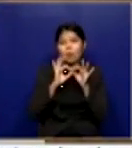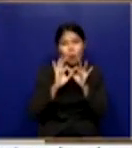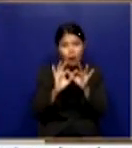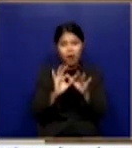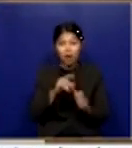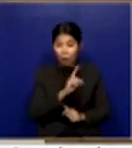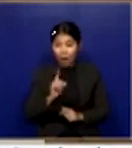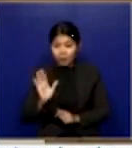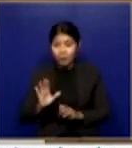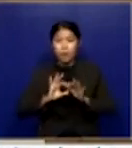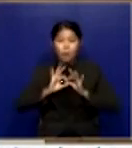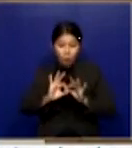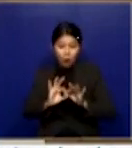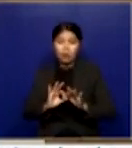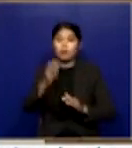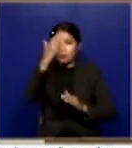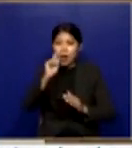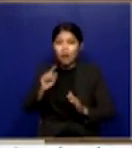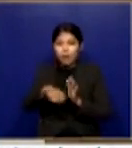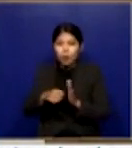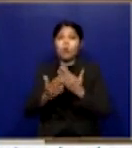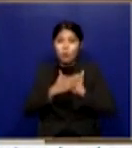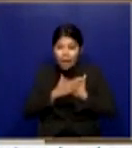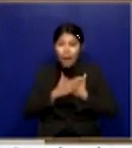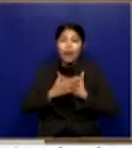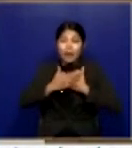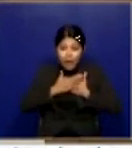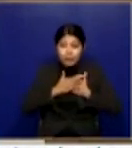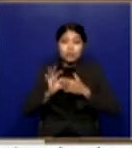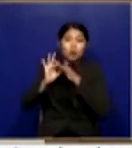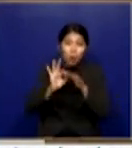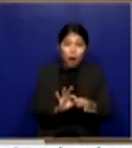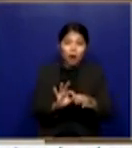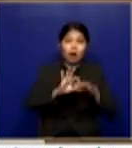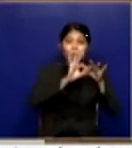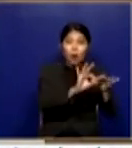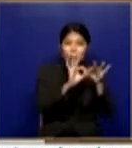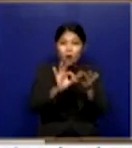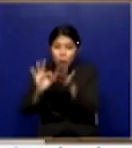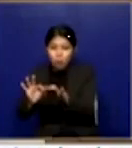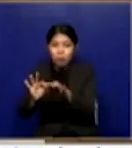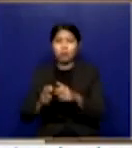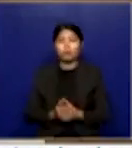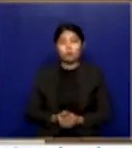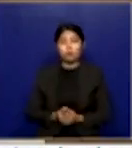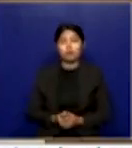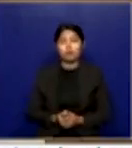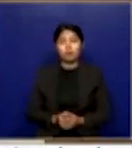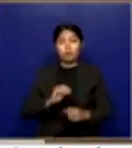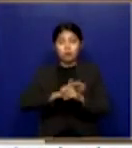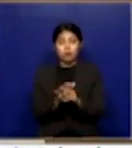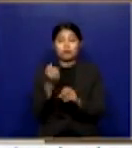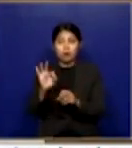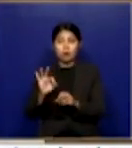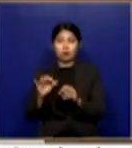ครูผมห่วงเพราะผมรักท่านผมรักท่านผมจึงห่วงนั่นควงชนทุกคนการระบายพูด19นั้นส่งผลกระทบ